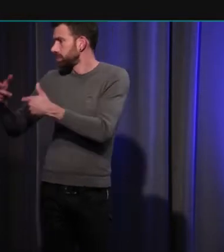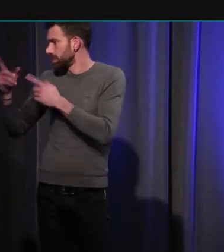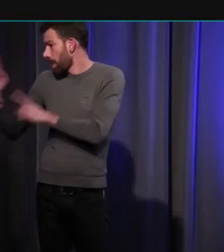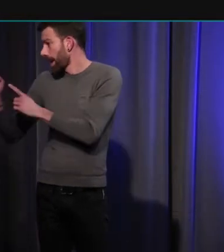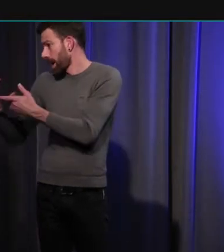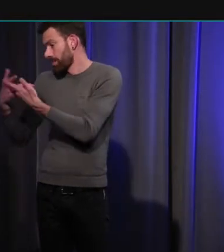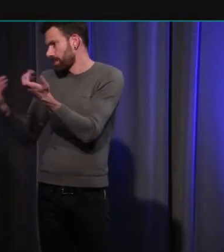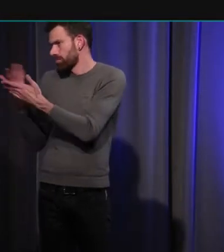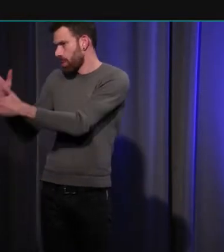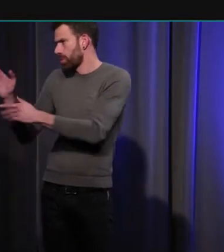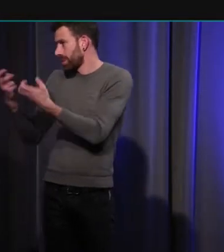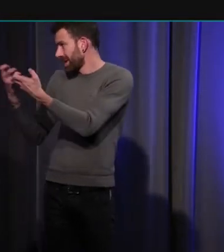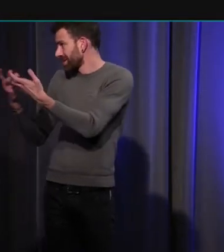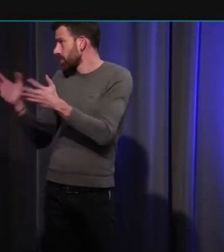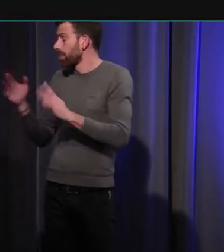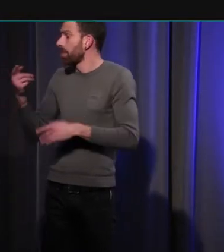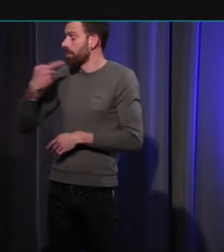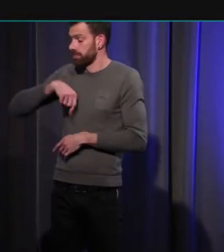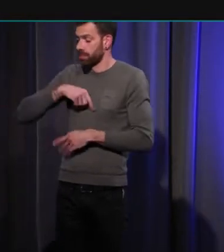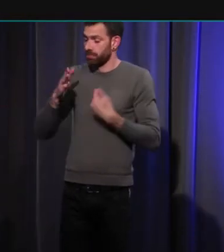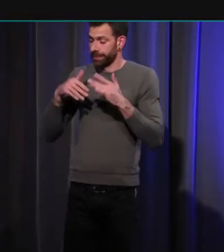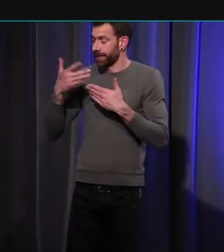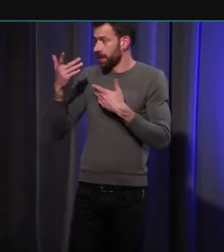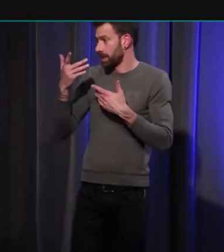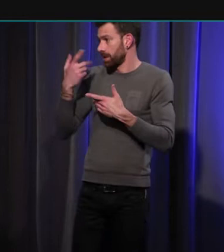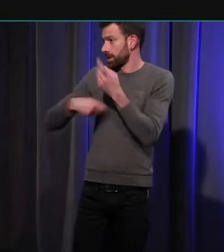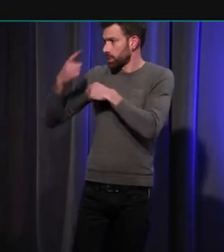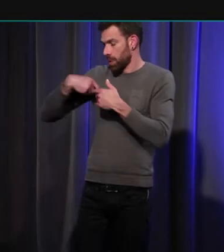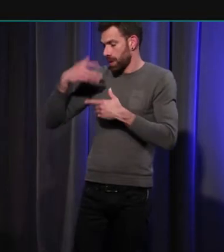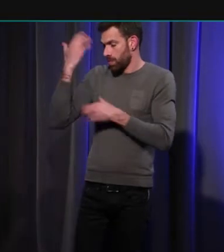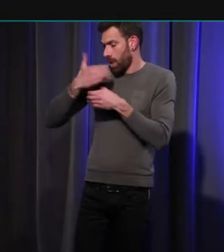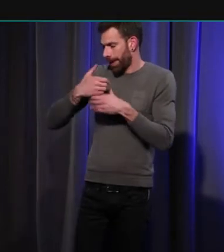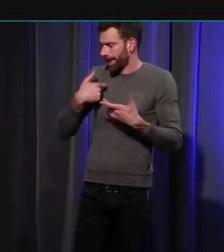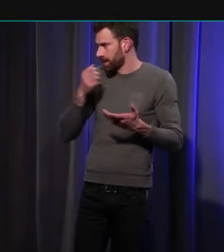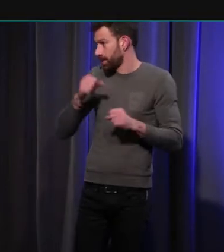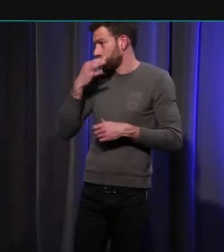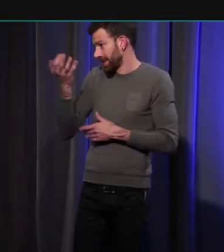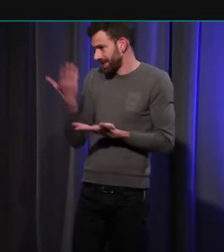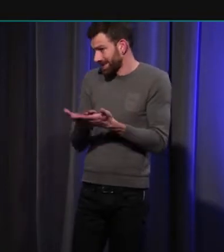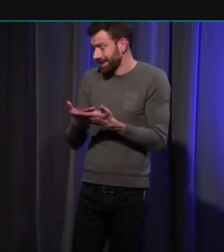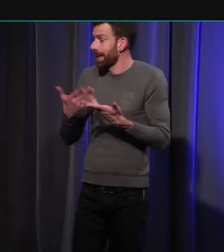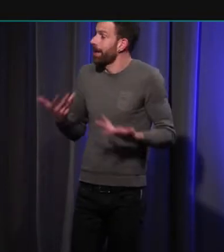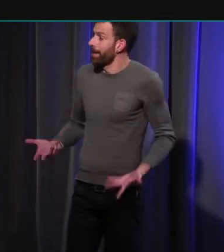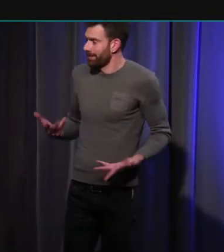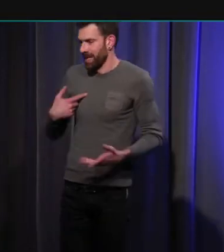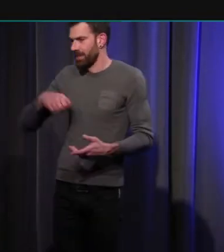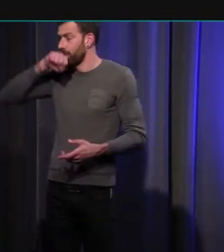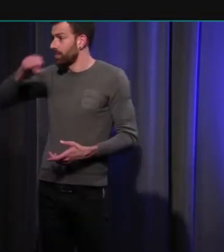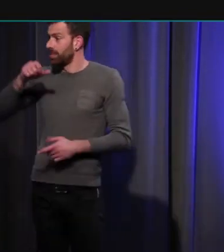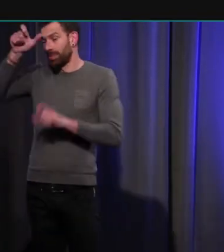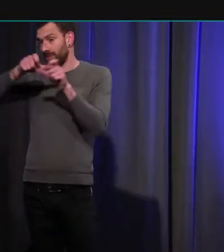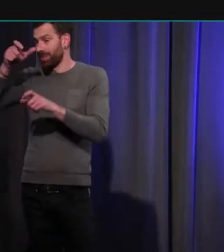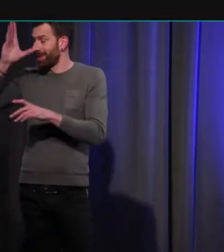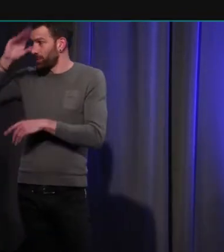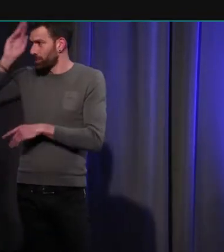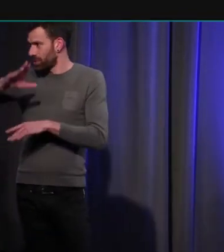donc voilà cinq ans que mehdi vice et je vous dirai ça mais maintenant j'adore comme les étudiants musulmans me pose des questions sur sa